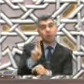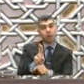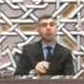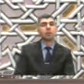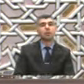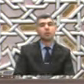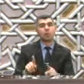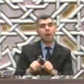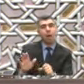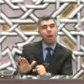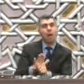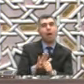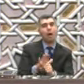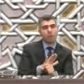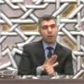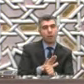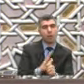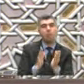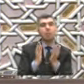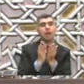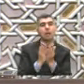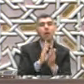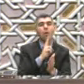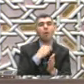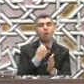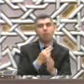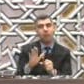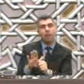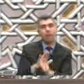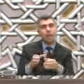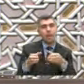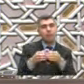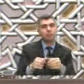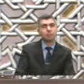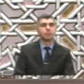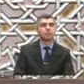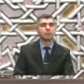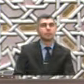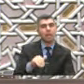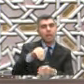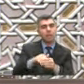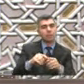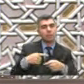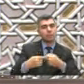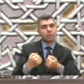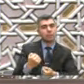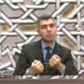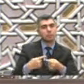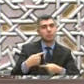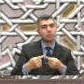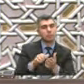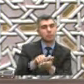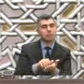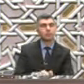ظاهرة الاكتضاض في المدارس العمومية للسيدات والسادة النواب المحترمين من فريق الأصالة والمعاصرة. تفضلوا سيد النائب